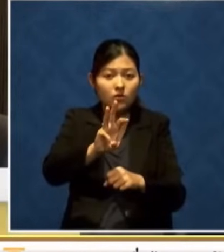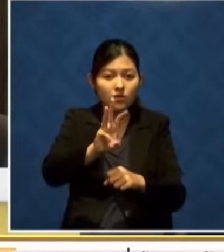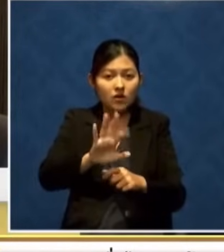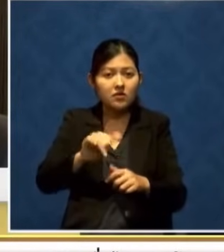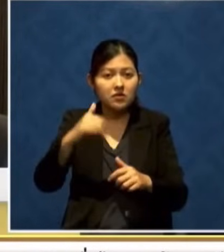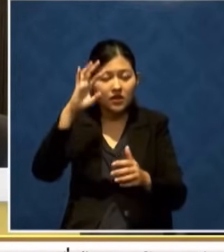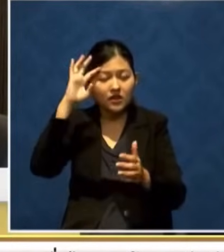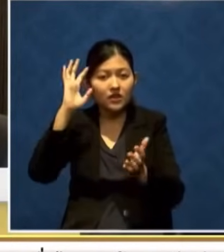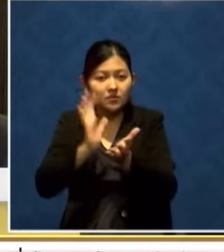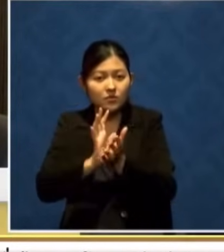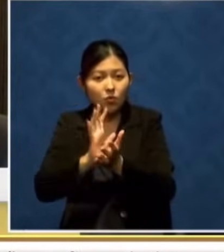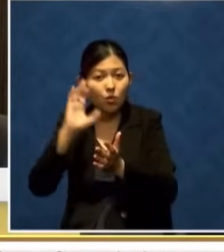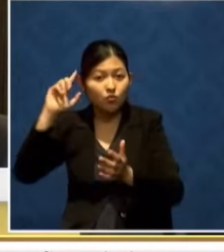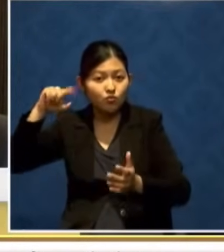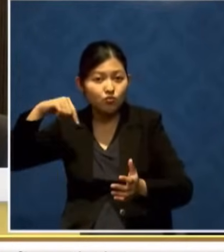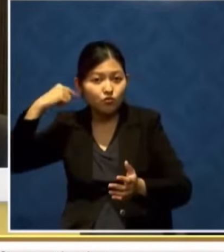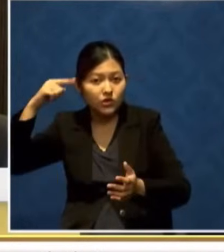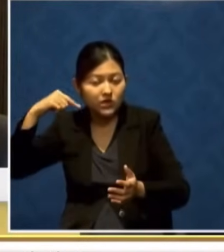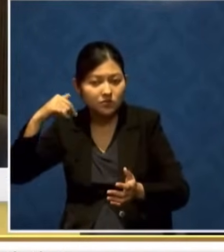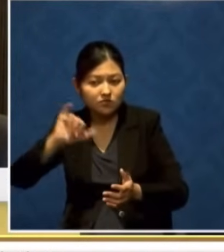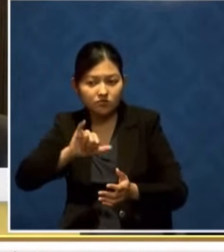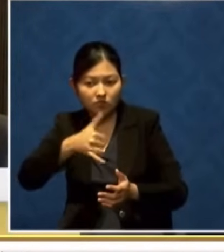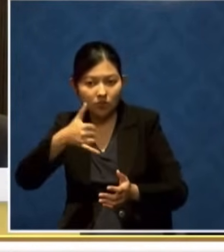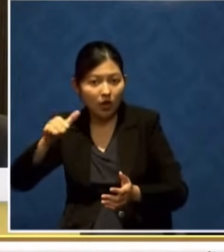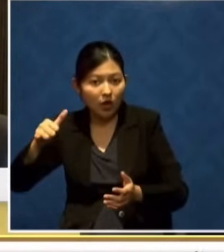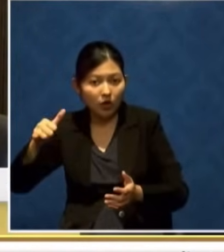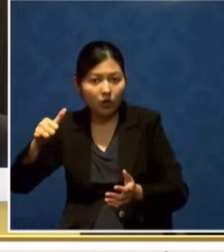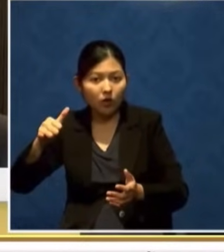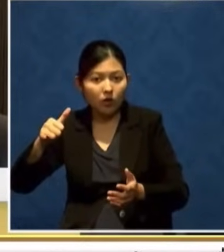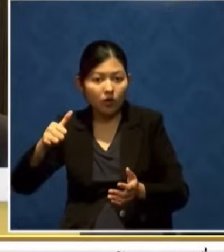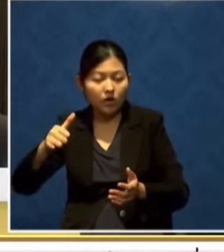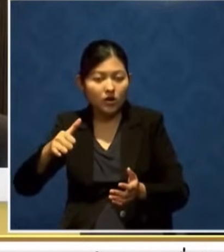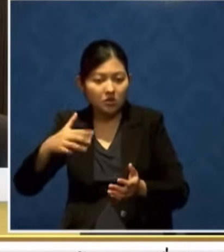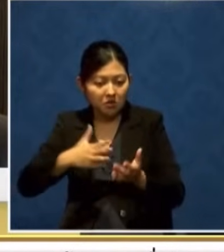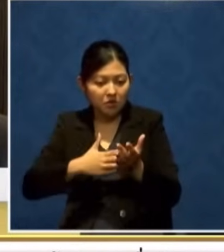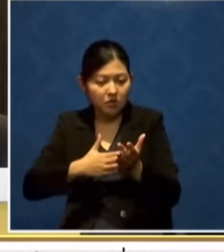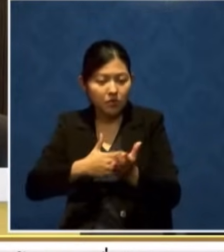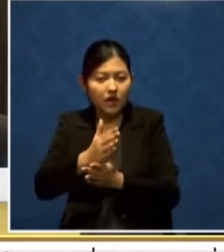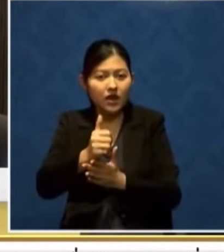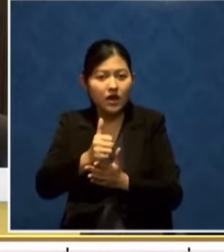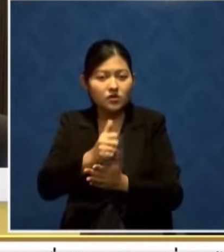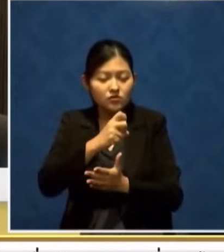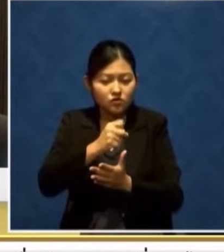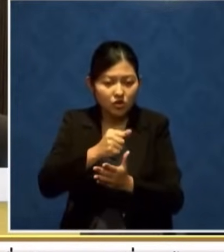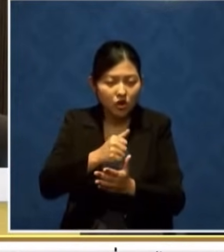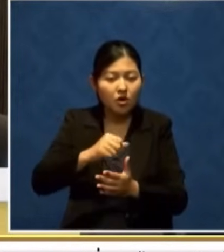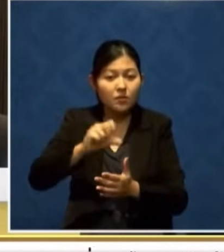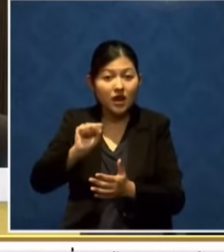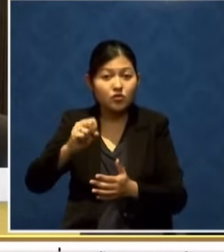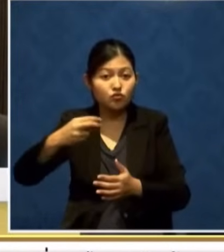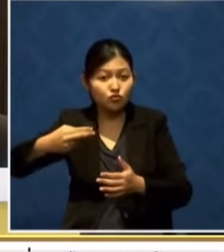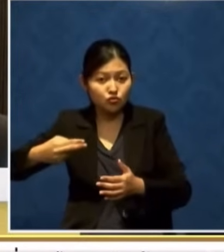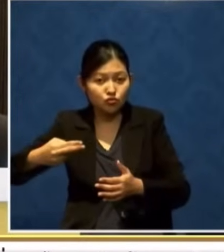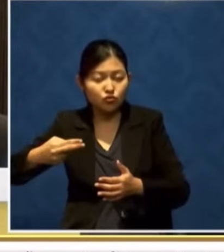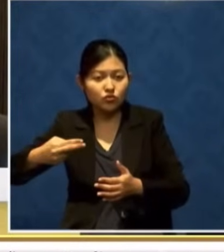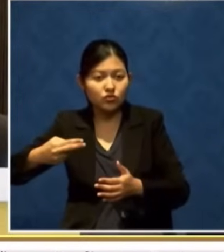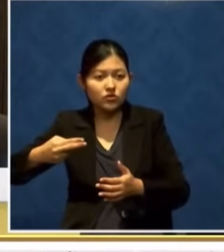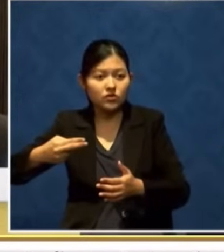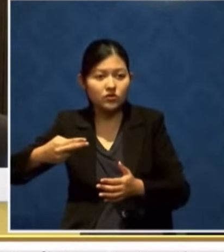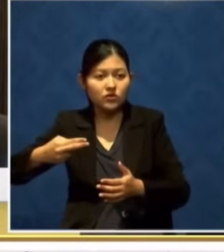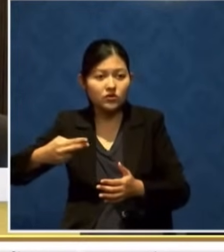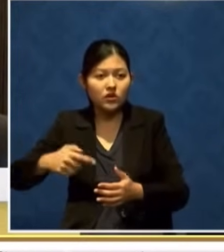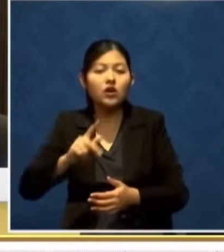มีตำรวจหญิงบางคนที่ผ่านหลักสูตรสำคัญอย่าง